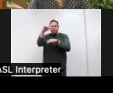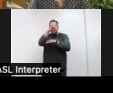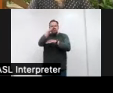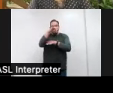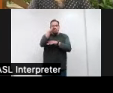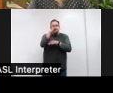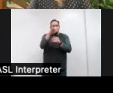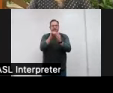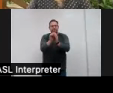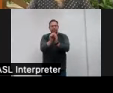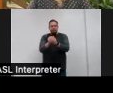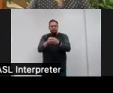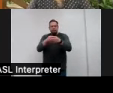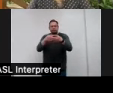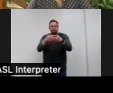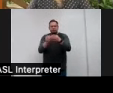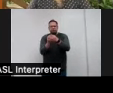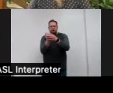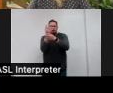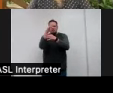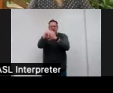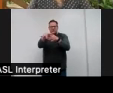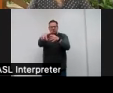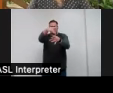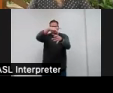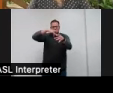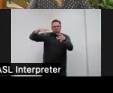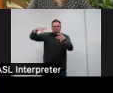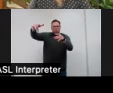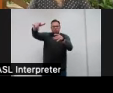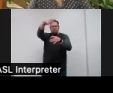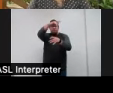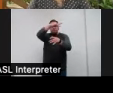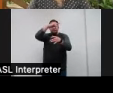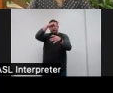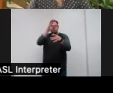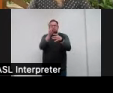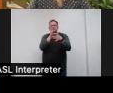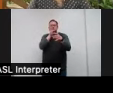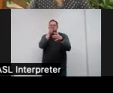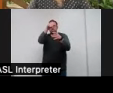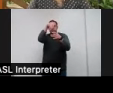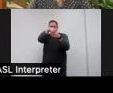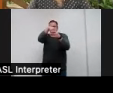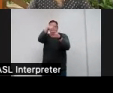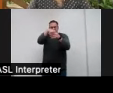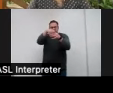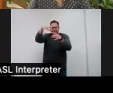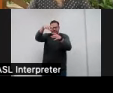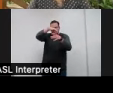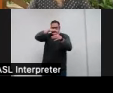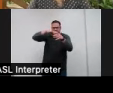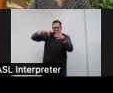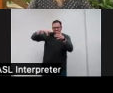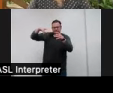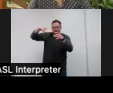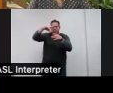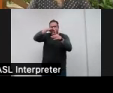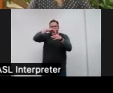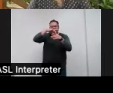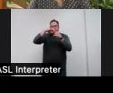of the volcano, and كما ترون في الصورة. Like those circular looking. فهذه